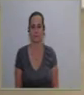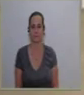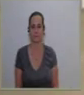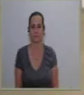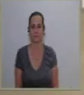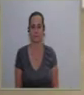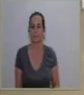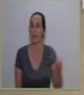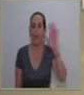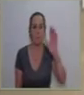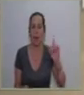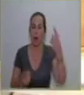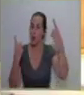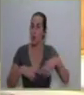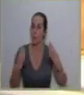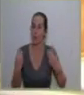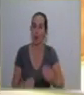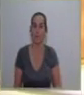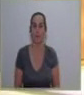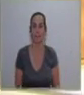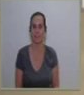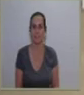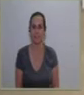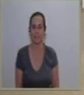מה קורה? יום טוב,